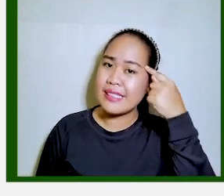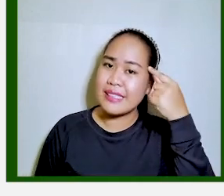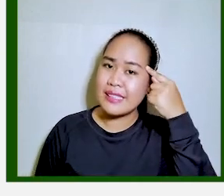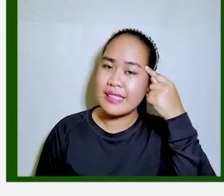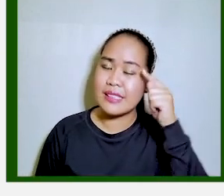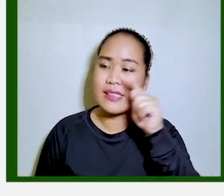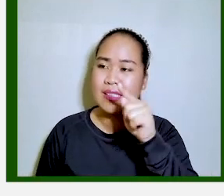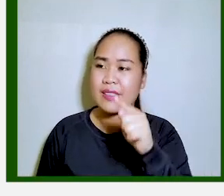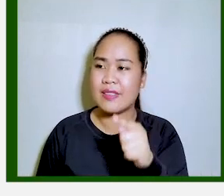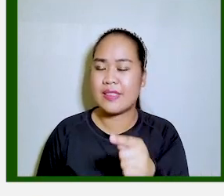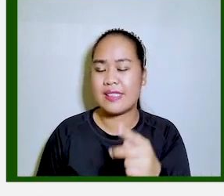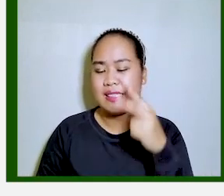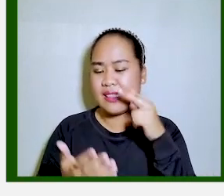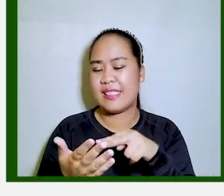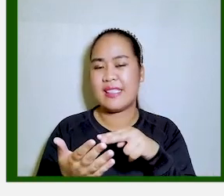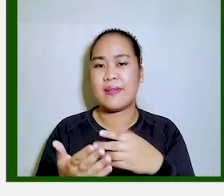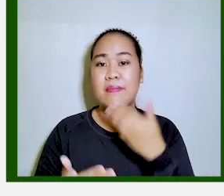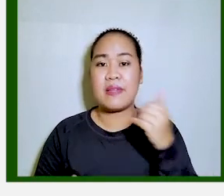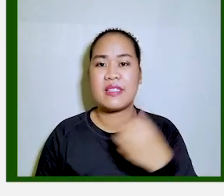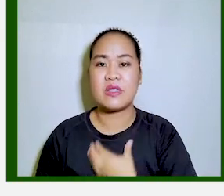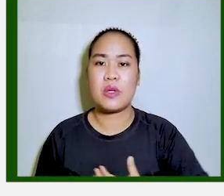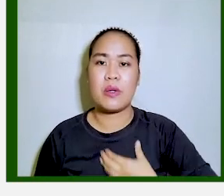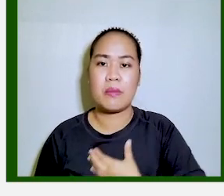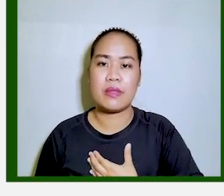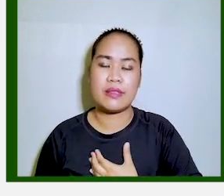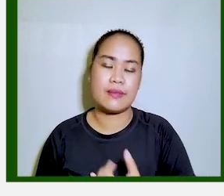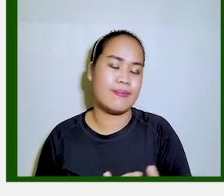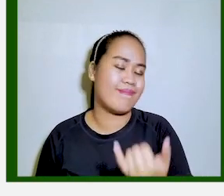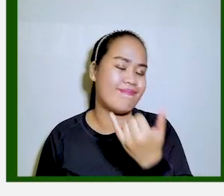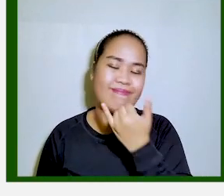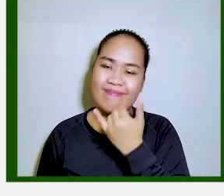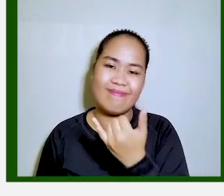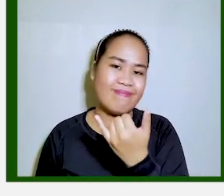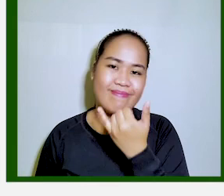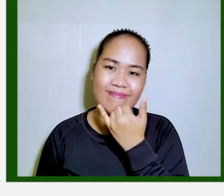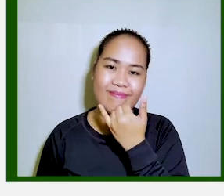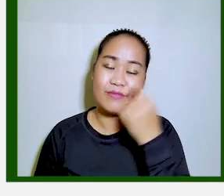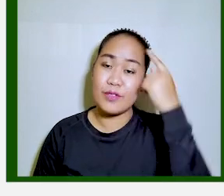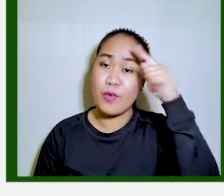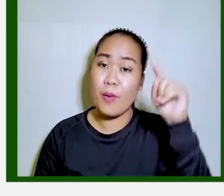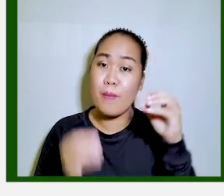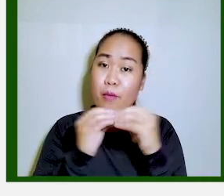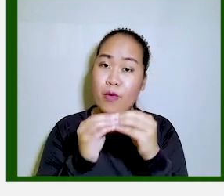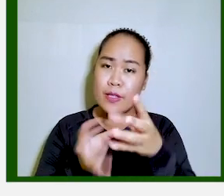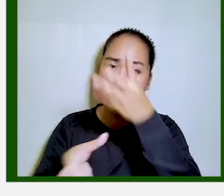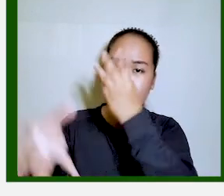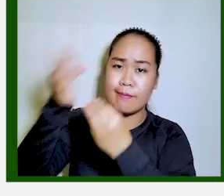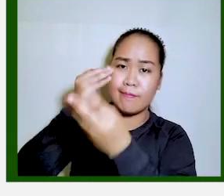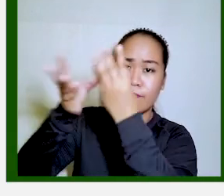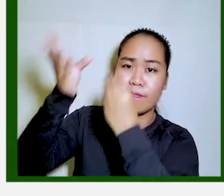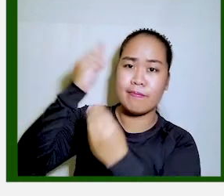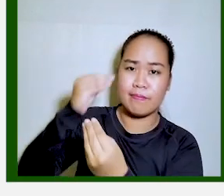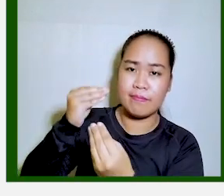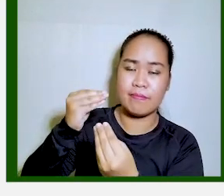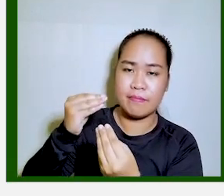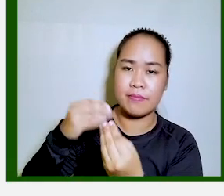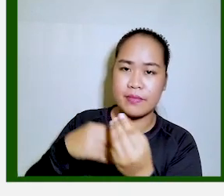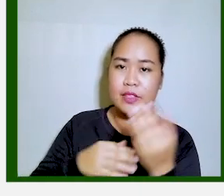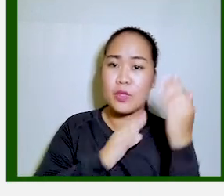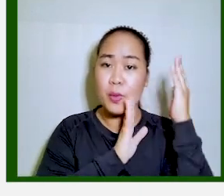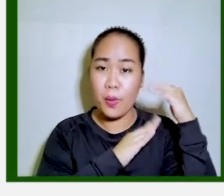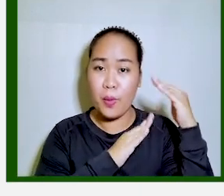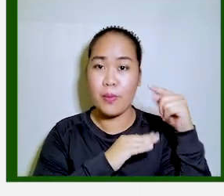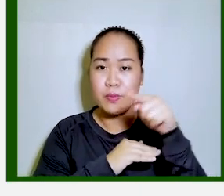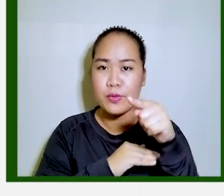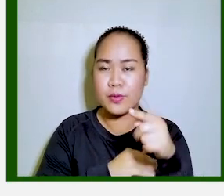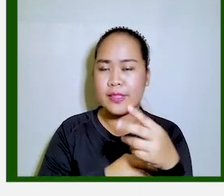Facebook page pag magre-reklamo na. Diba? Pero para ho, tayo po ay makakuha ng information. Diba? Sana po ay